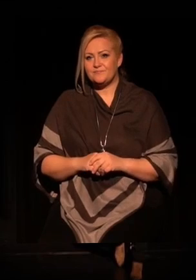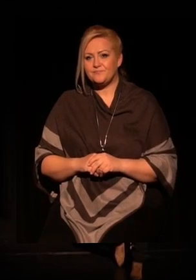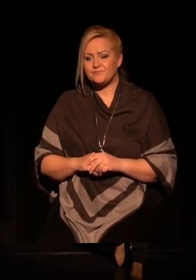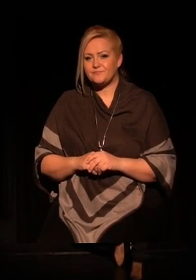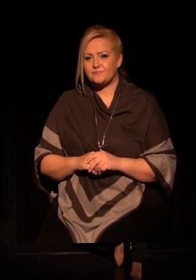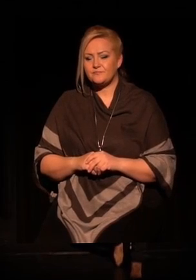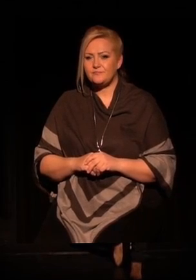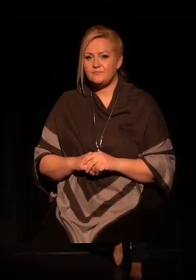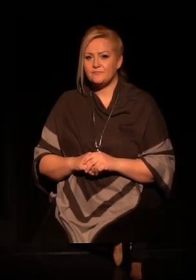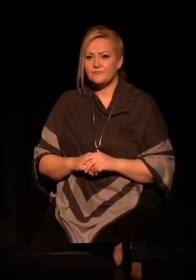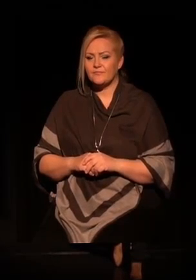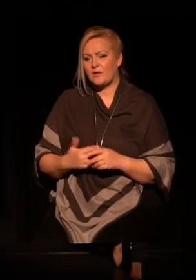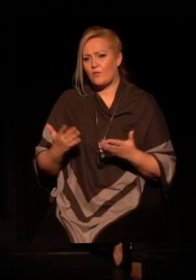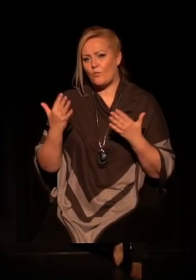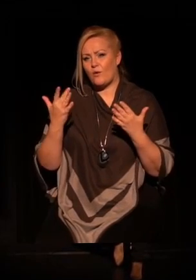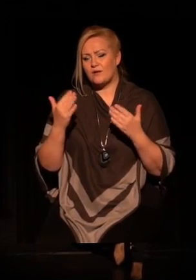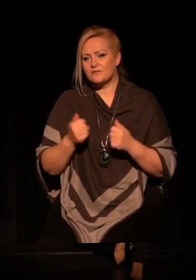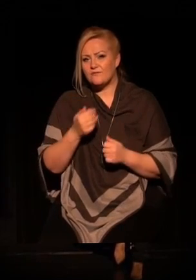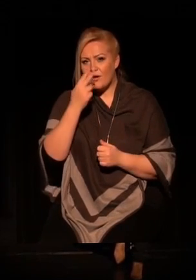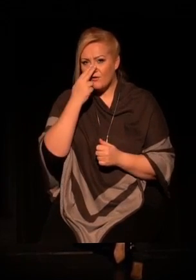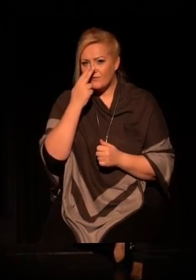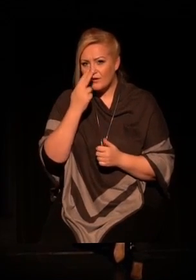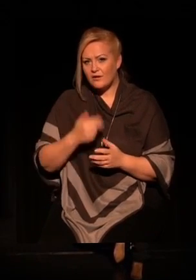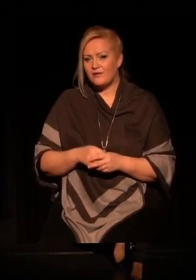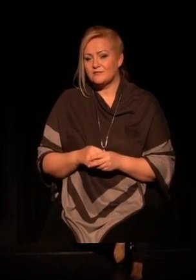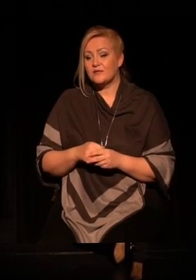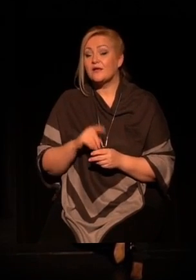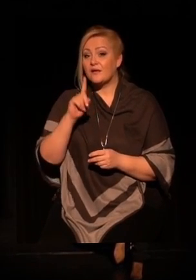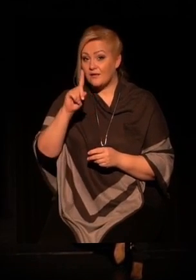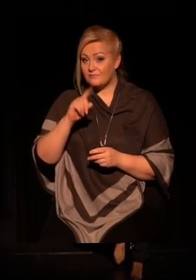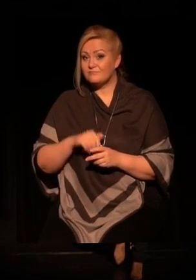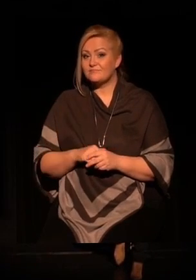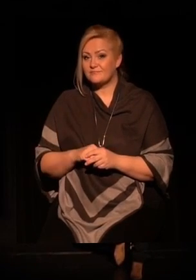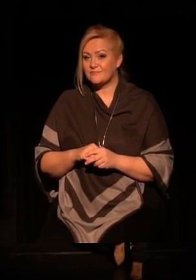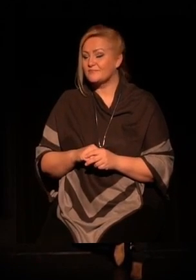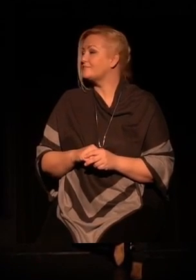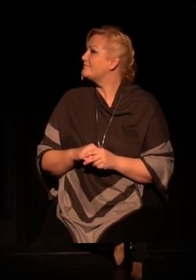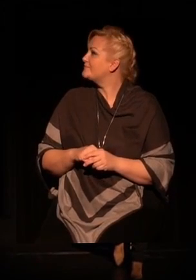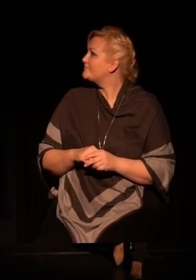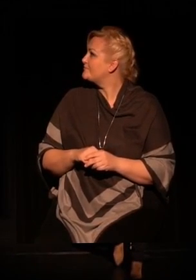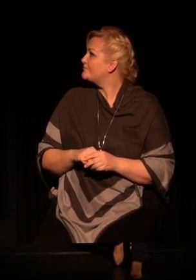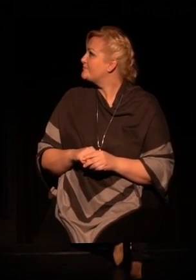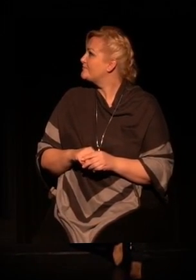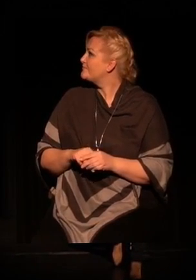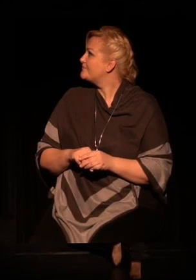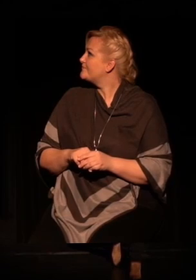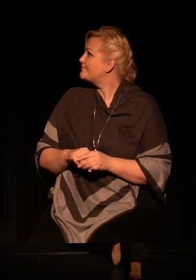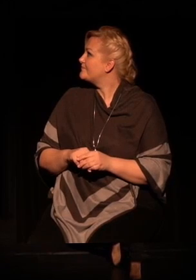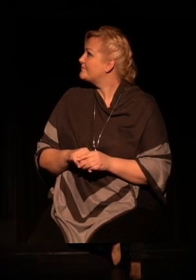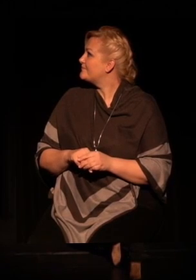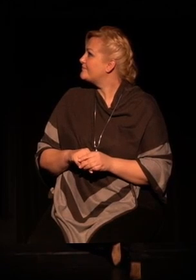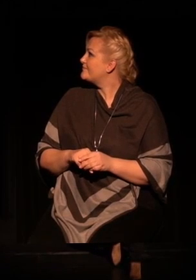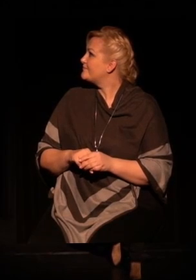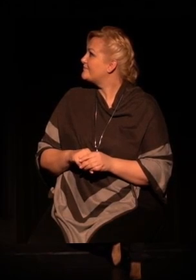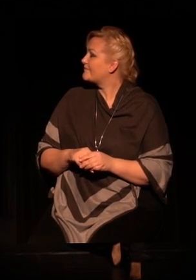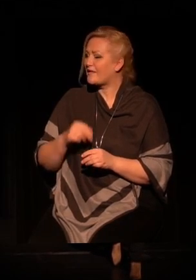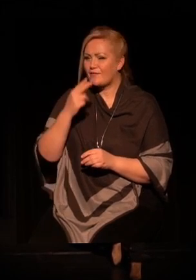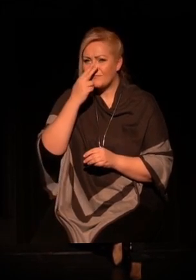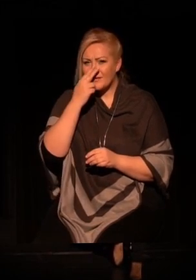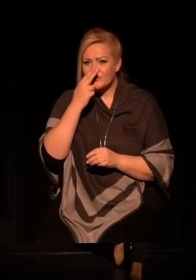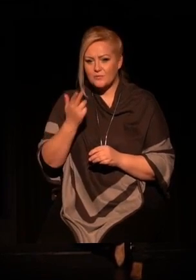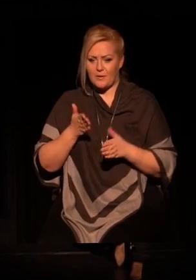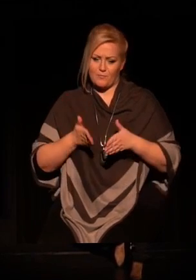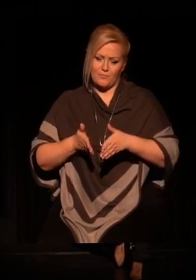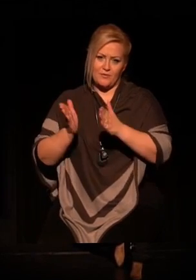niepozorną ścieżką. To jest dokładnie ta sama ścieżka, która przed chwileczką była czymś prostym,